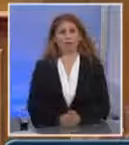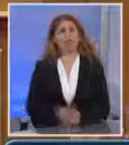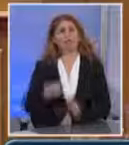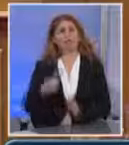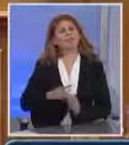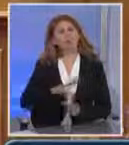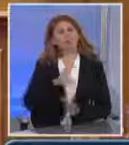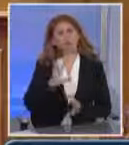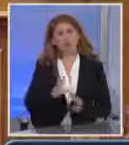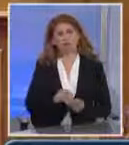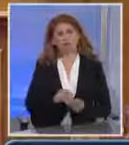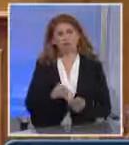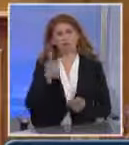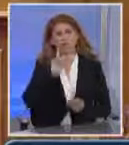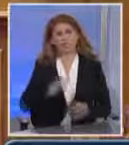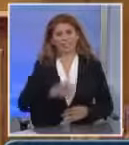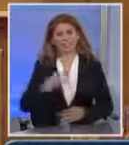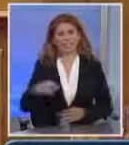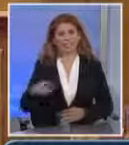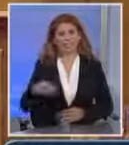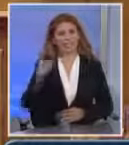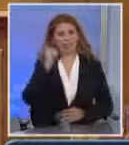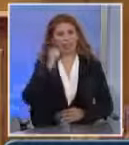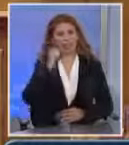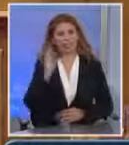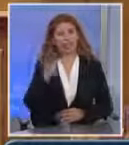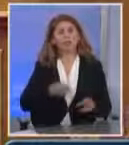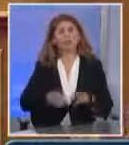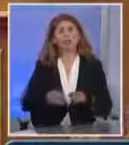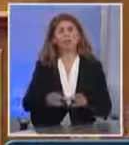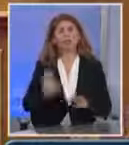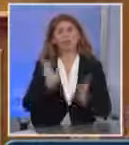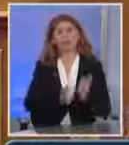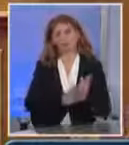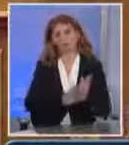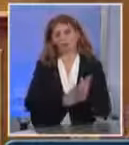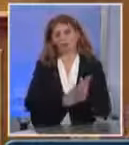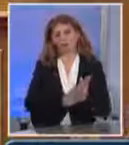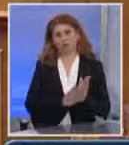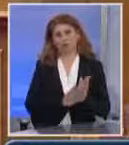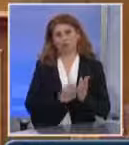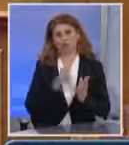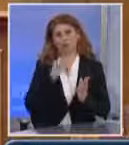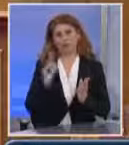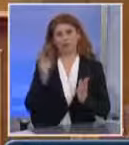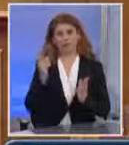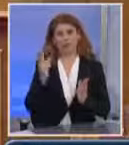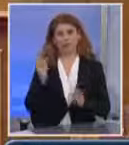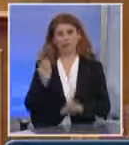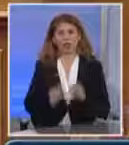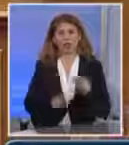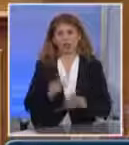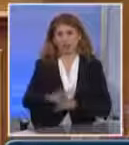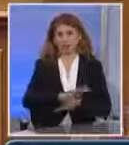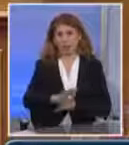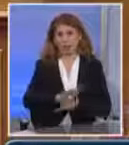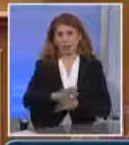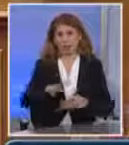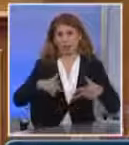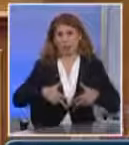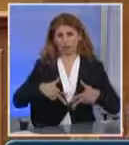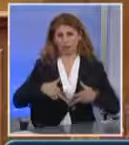όλα αυτά, κυρίες και κύριοι συνάδελφοι, αντιλαμβάνεστε γιατί το ποτάμι δεν θα επικροτήσει τον ευκαιριακό εκλογικό σχεδιασμό της